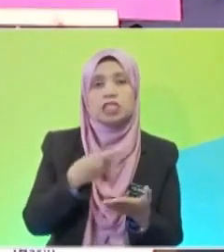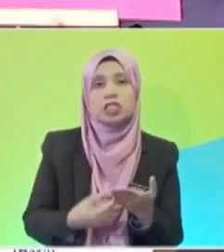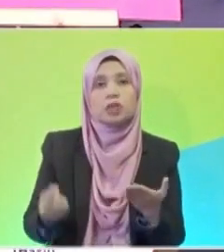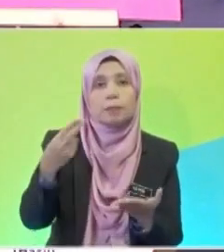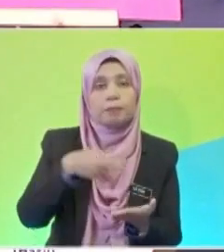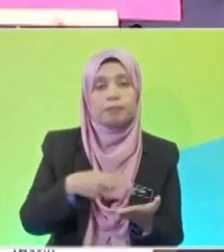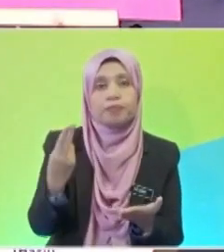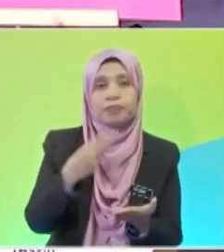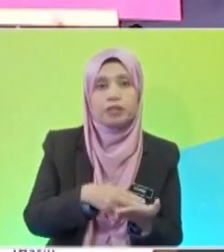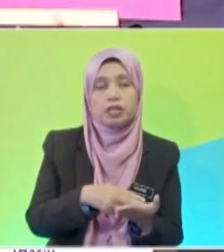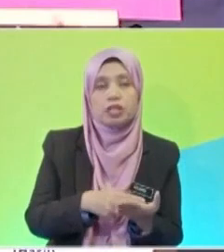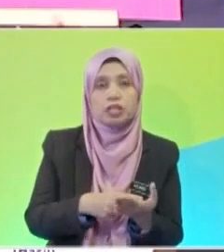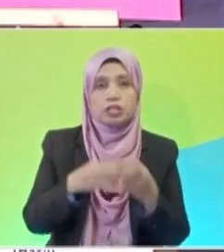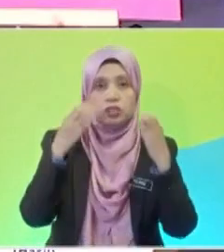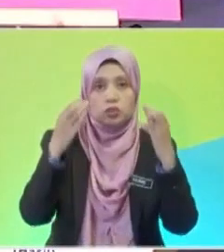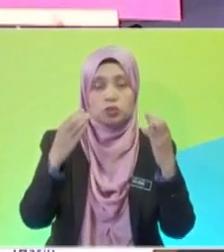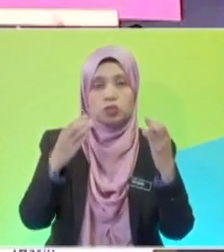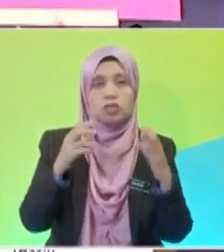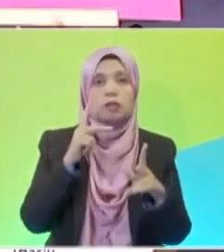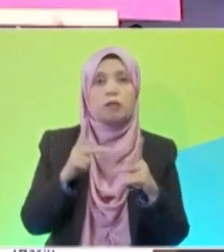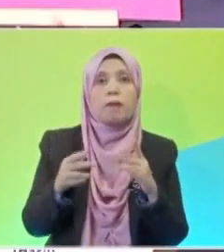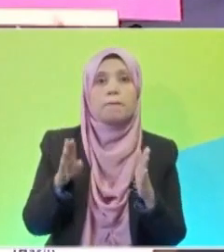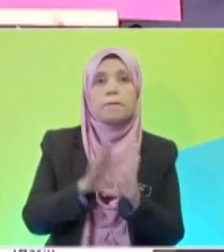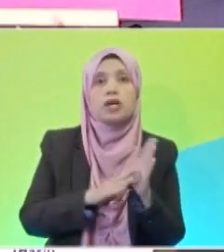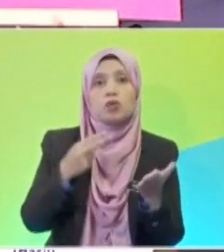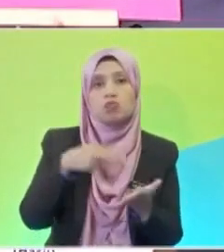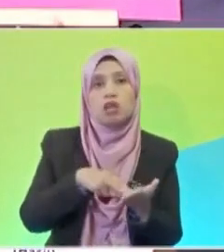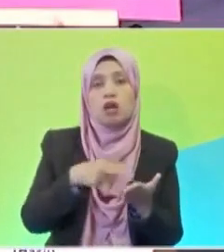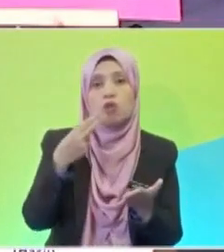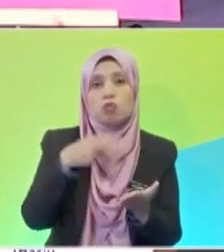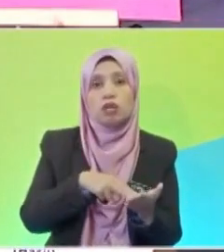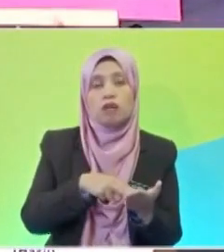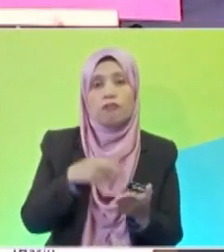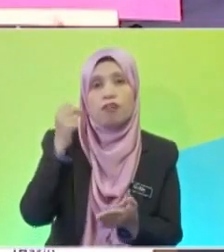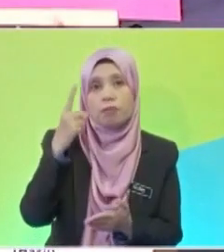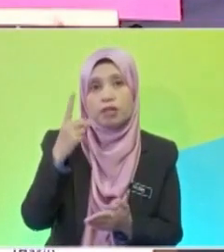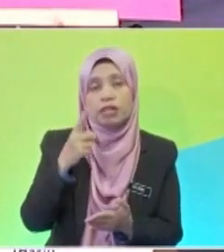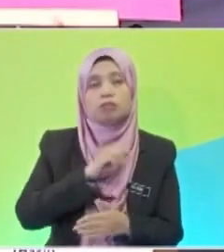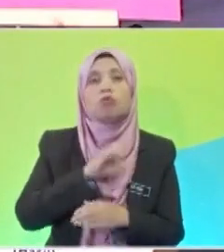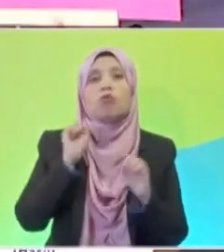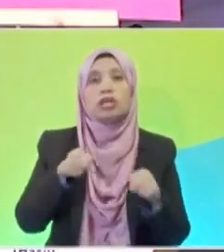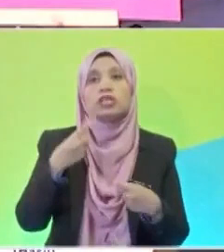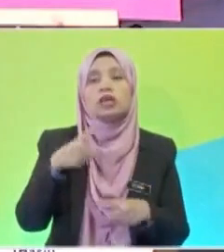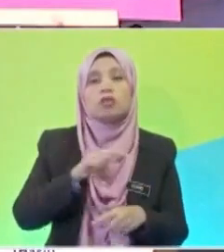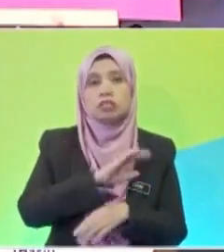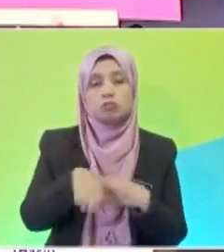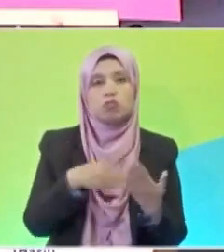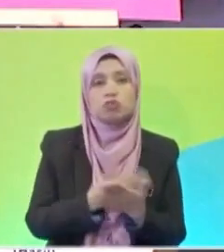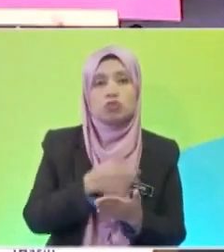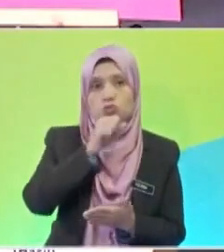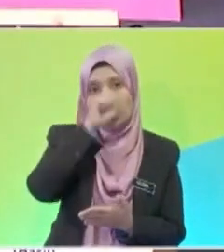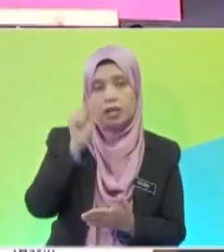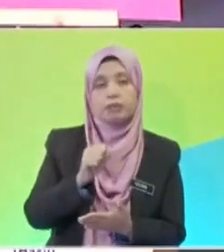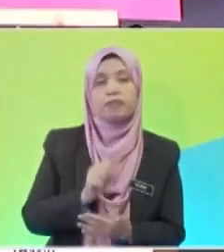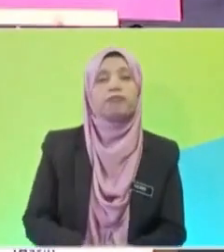berulang-ulang Nisa. Sebab tu cikgu kata benda ni berulang. Fahamkan dan awak boleh jawab dalam semua soalan insya-Allah nanti. Okey, kita pergi pelarasan